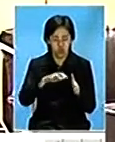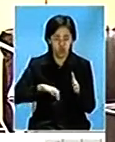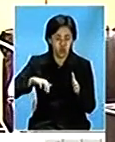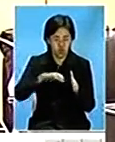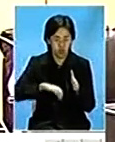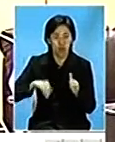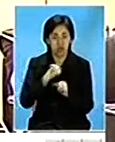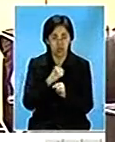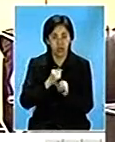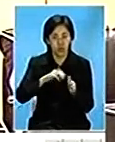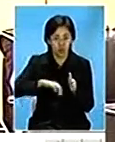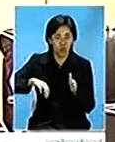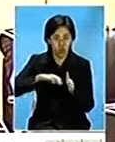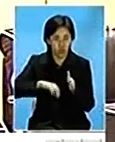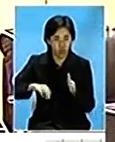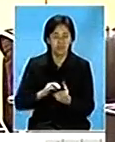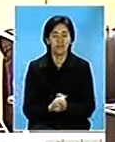นี้